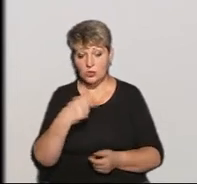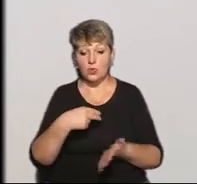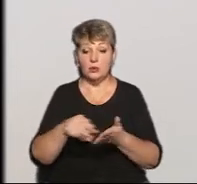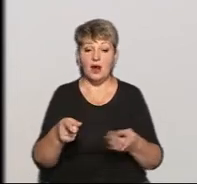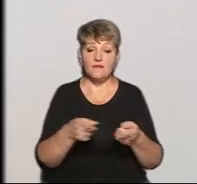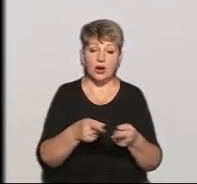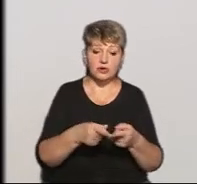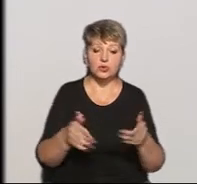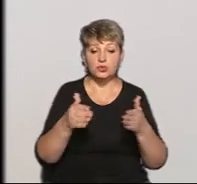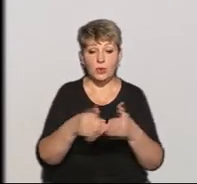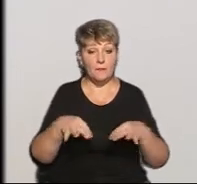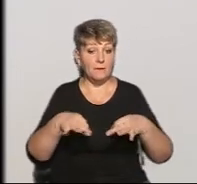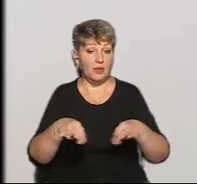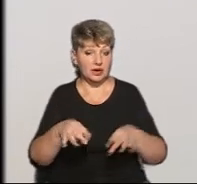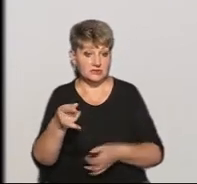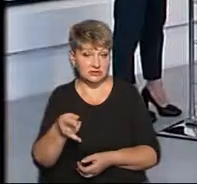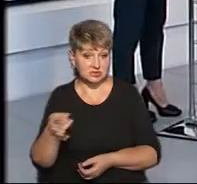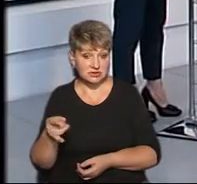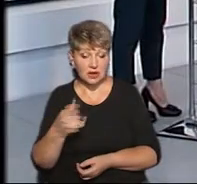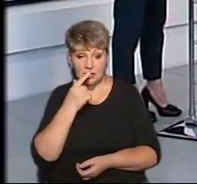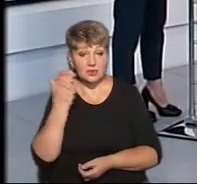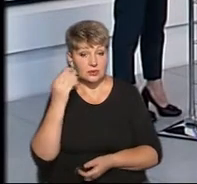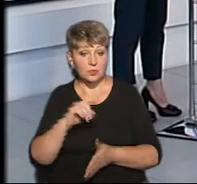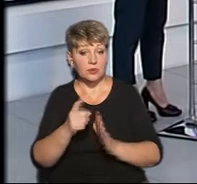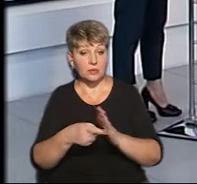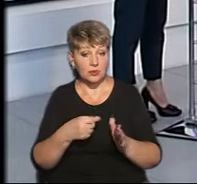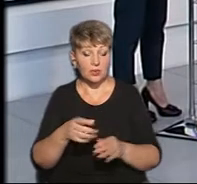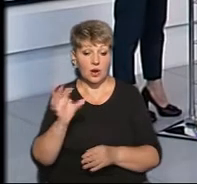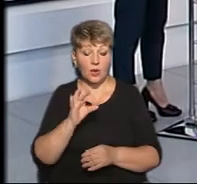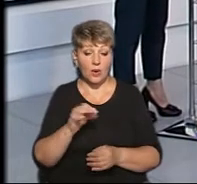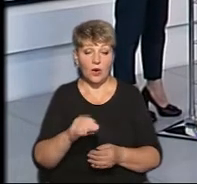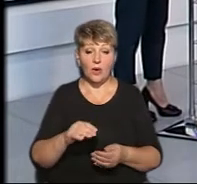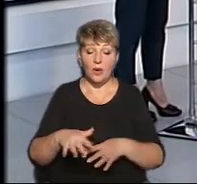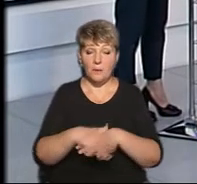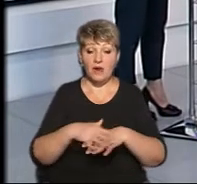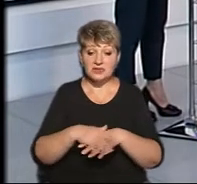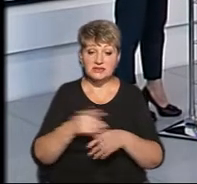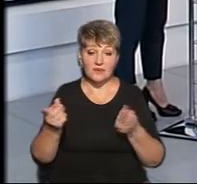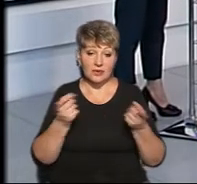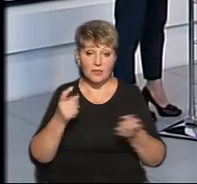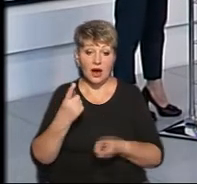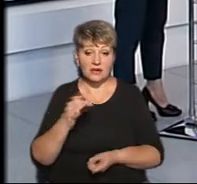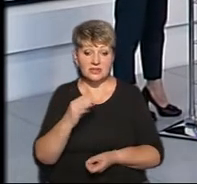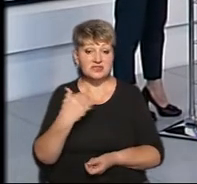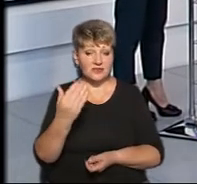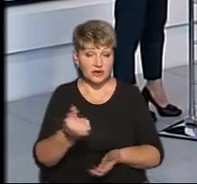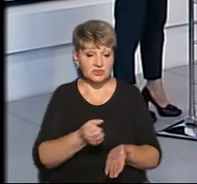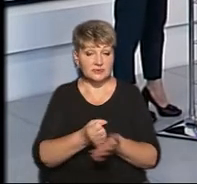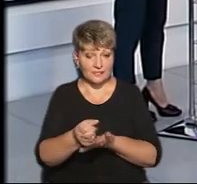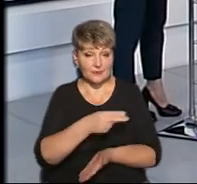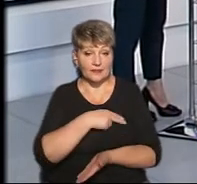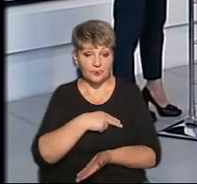квартирою, будинком і машиною. Нещодавно стало відомо із повідомлень засобів масової інформації, що один з ваших висуванців, який, до речі, веде